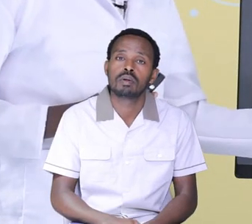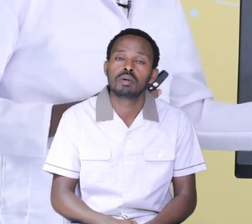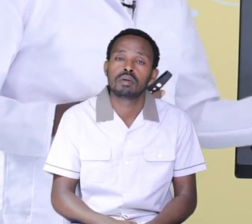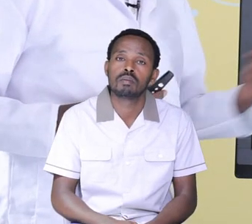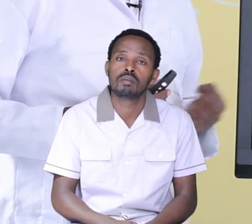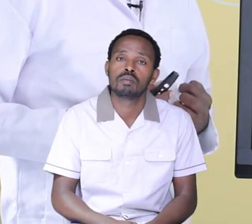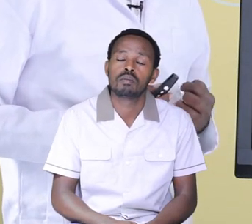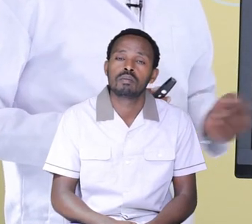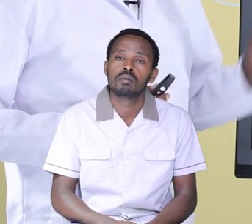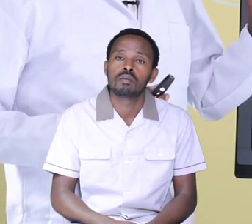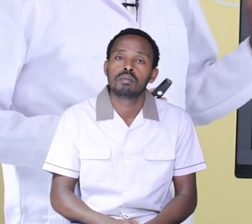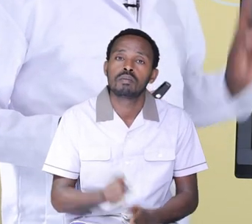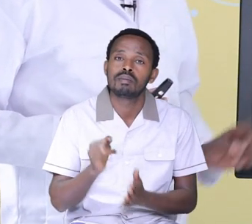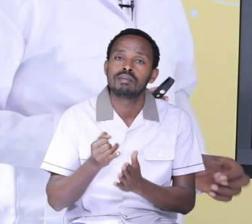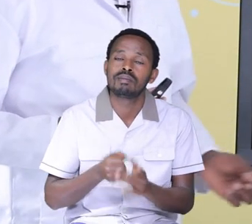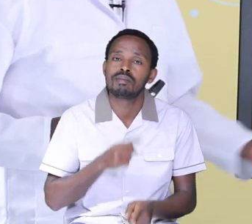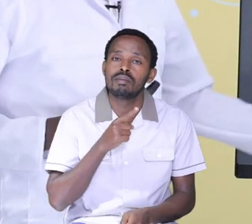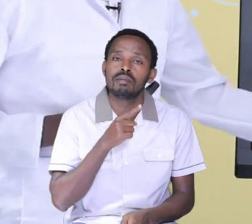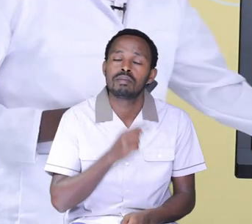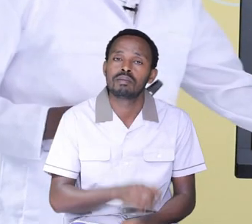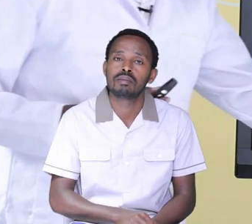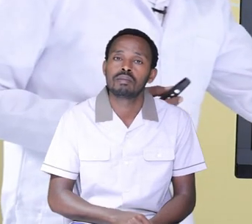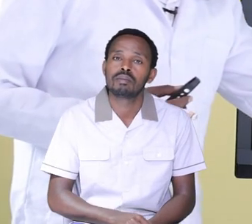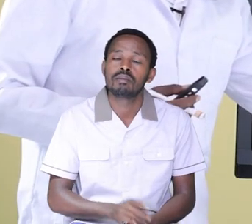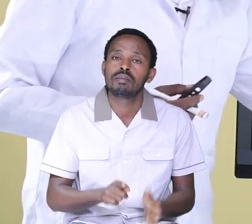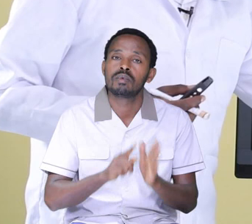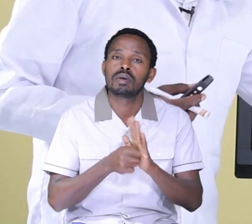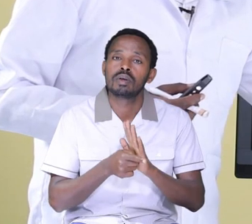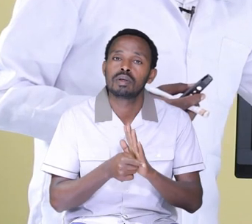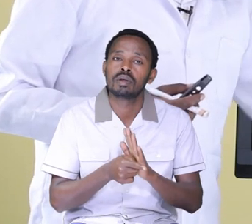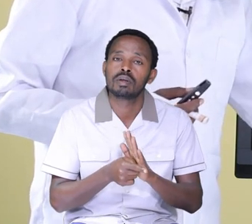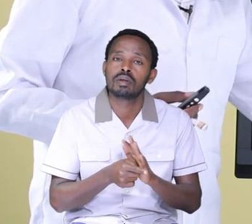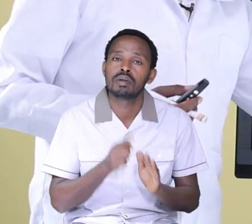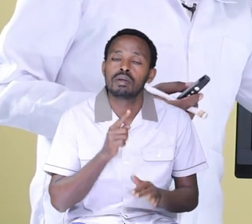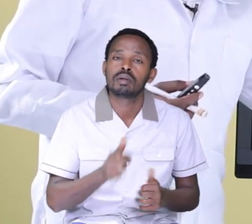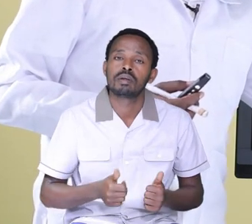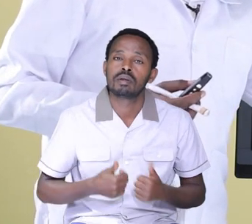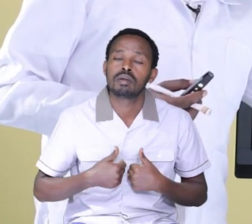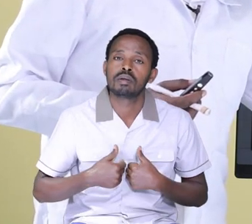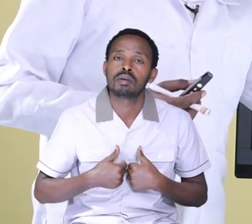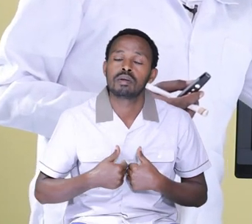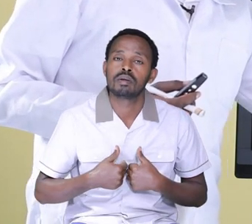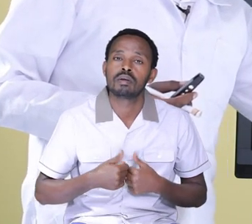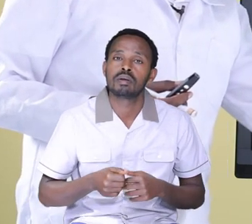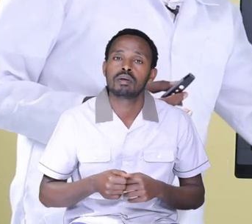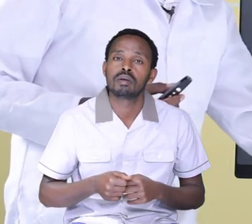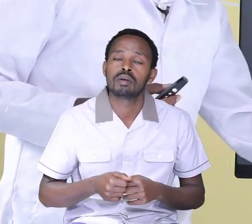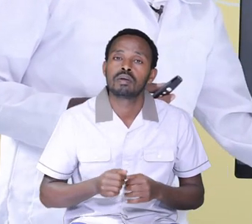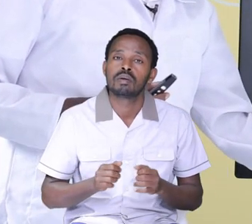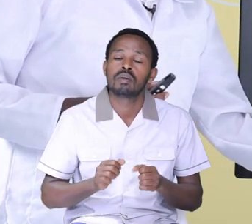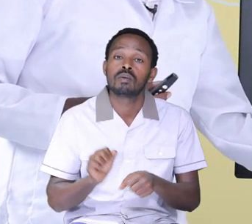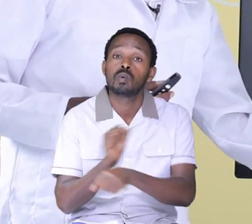Iddoo kanaa kaasee haga iddoo kanatti kan deemu hojjaa jedhama. Fakkeenyi isaas iddoo kana jira. Iddoo kanarra kan jiru